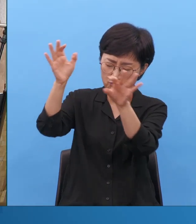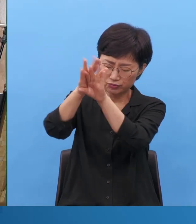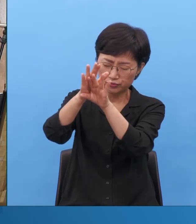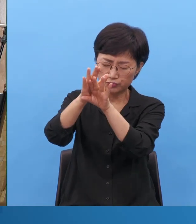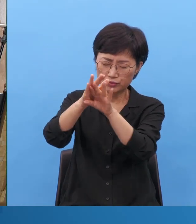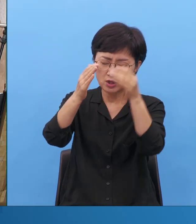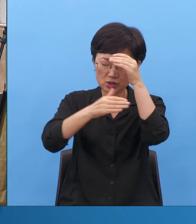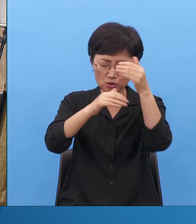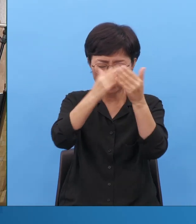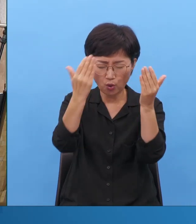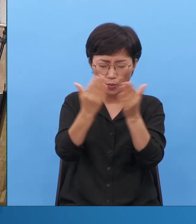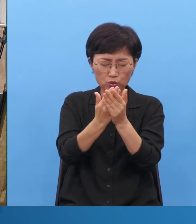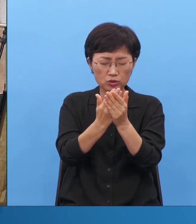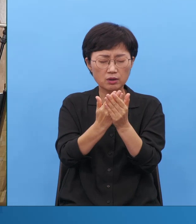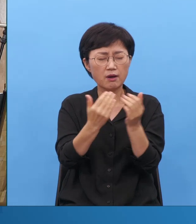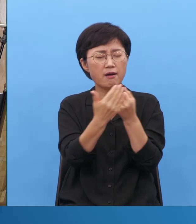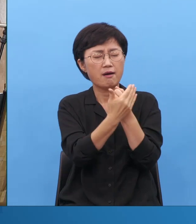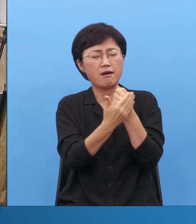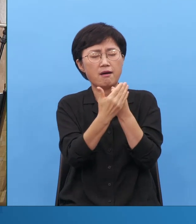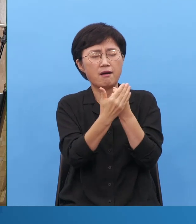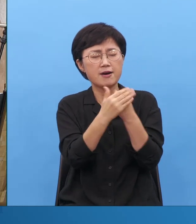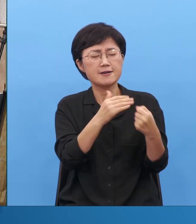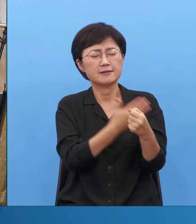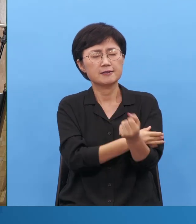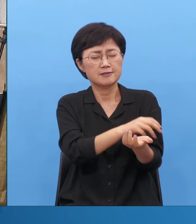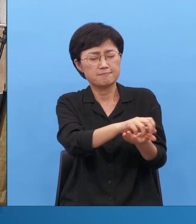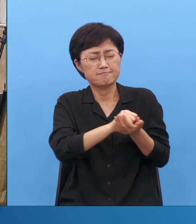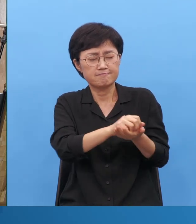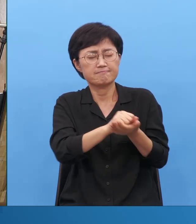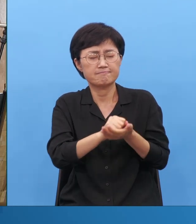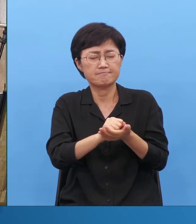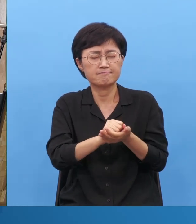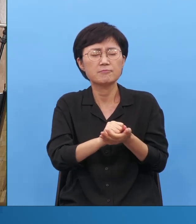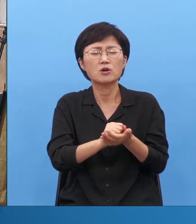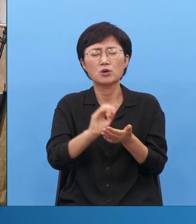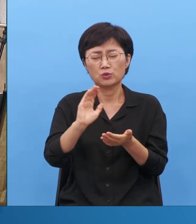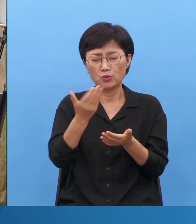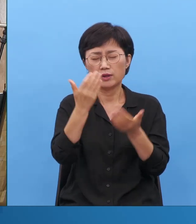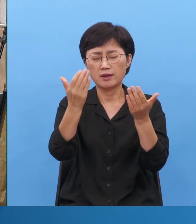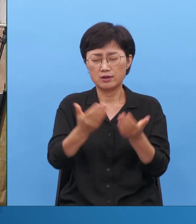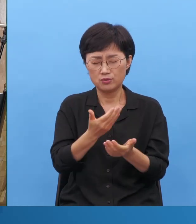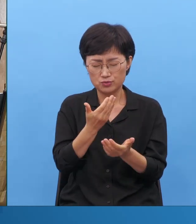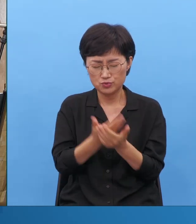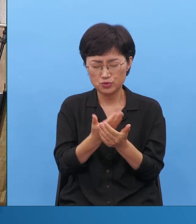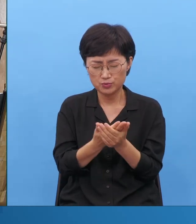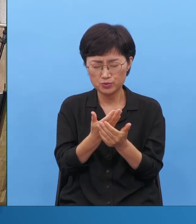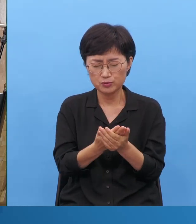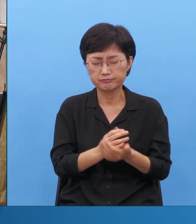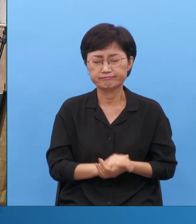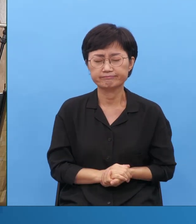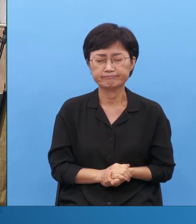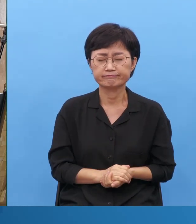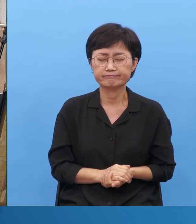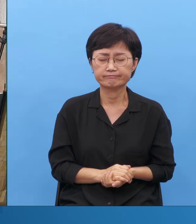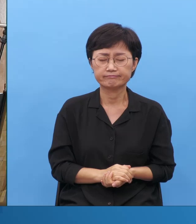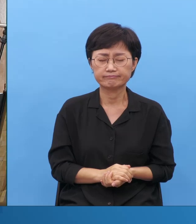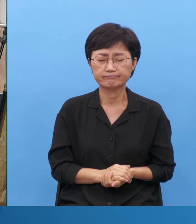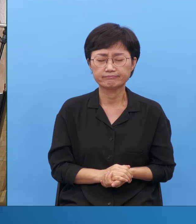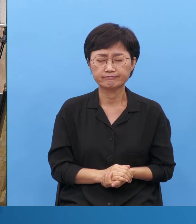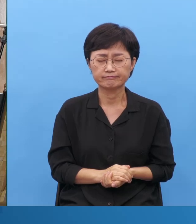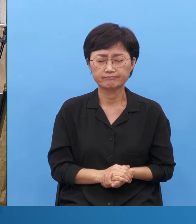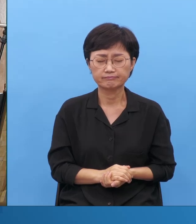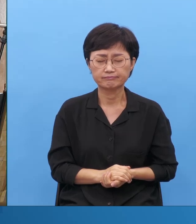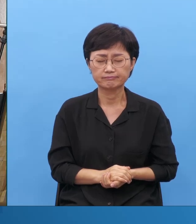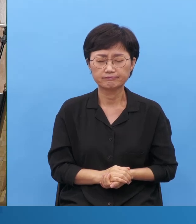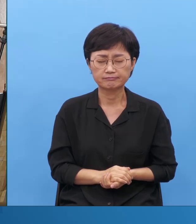찬양이 되게 역사하여 주옵소서. May God be glorified through the praise of the David's choir, and through its praise may all evil spirits depart, and through the praise of power